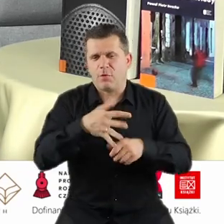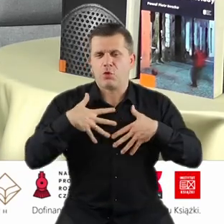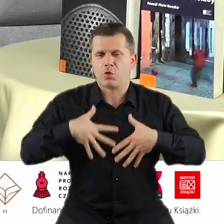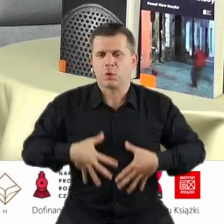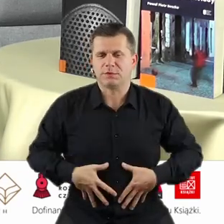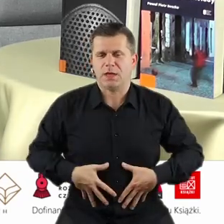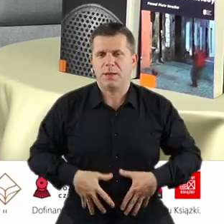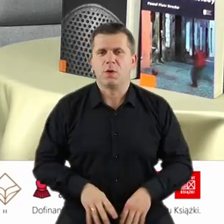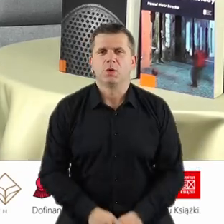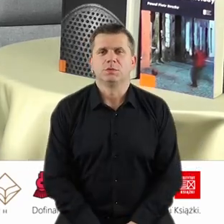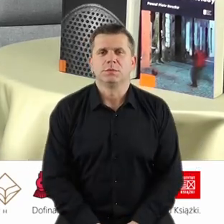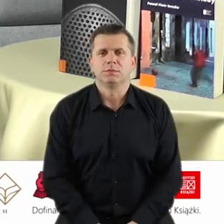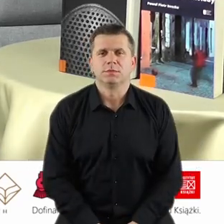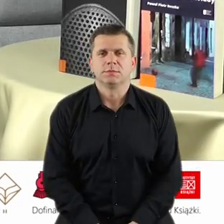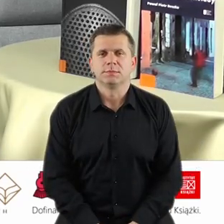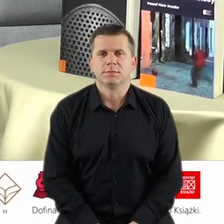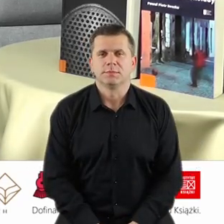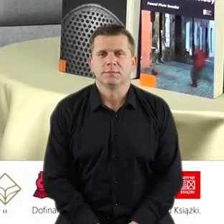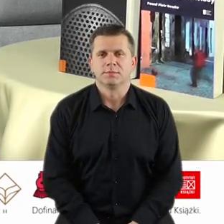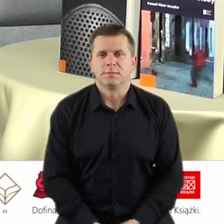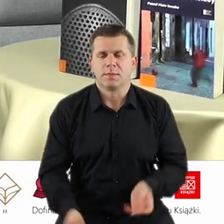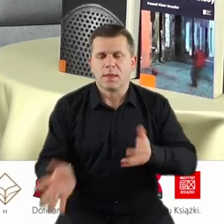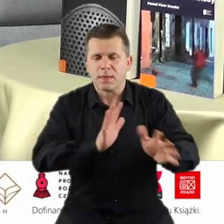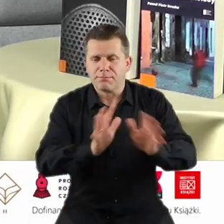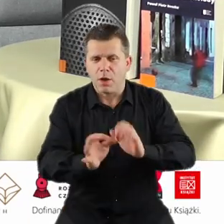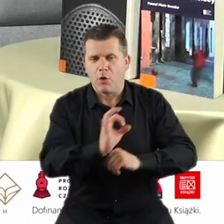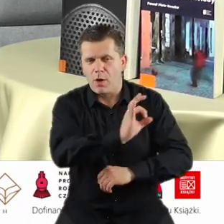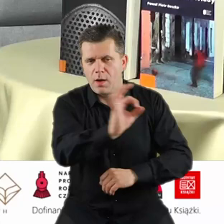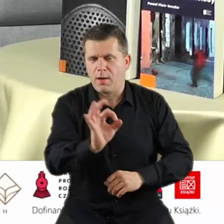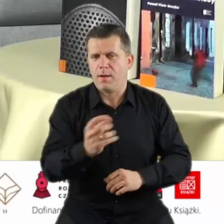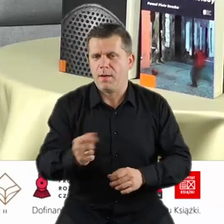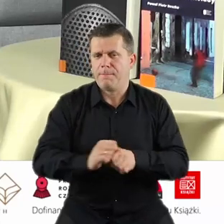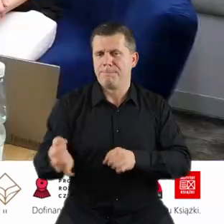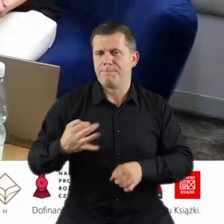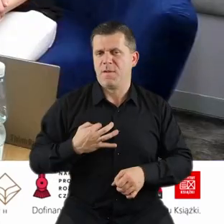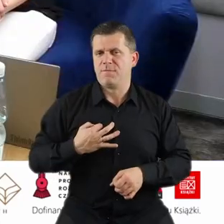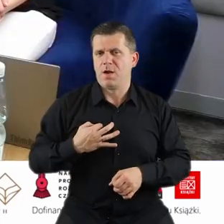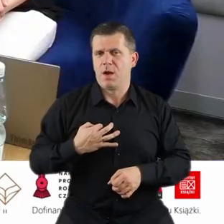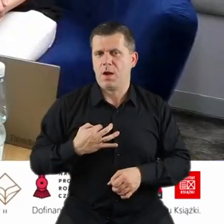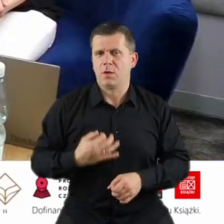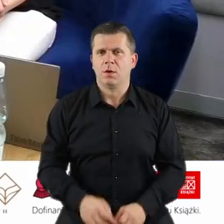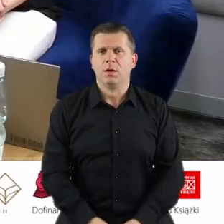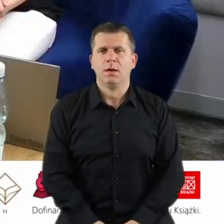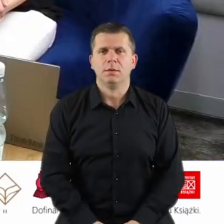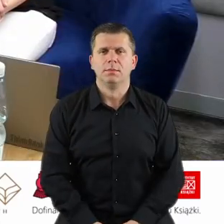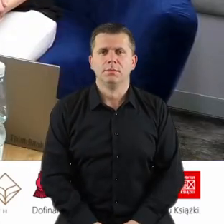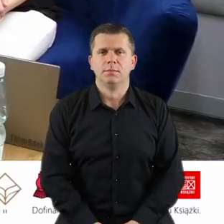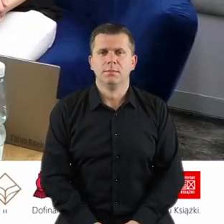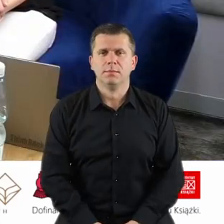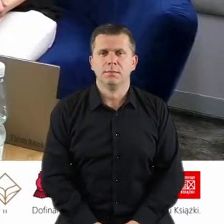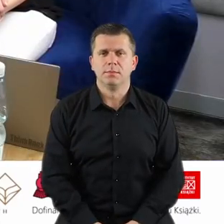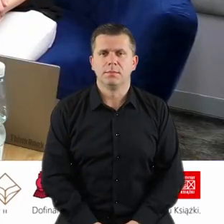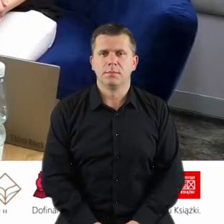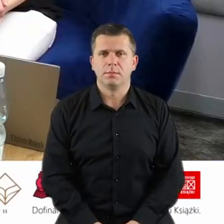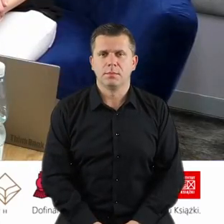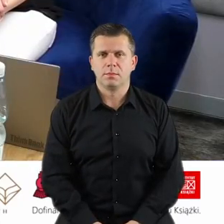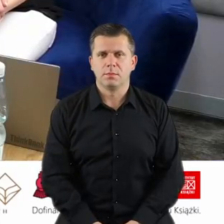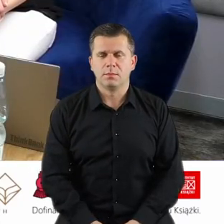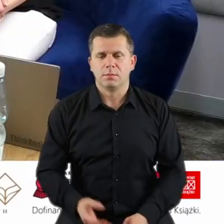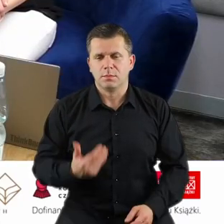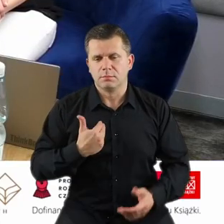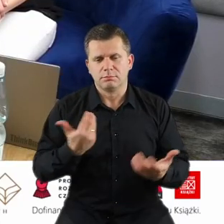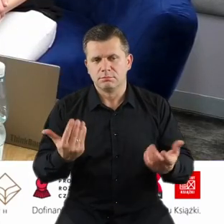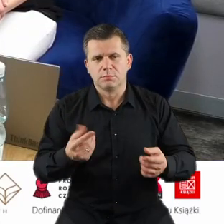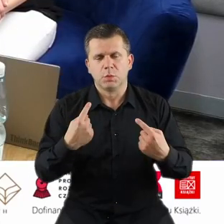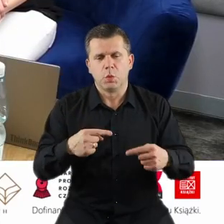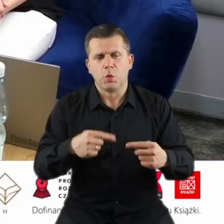swoim rozmówcom, żeby jakoś tam chronić czy dbać o ich prywatność, więc tak pewnie byłoby w tym przypadku. Nie skontaktowano mnie z